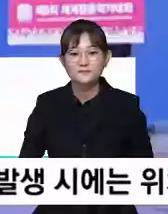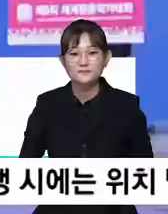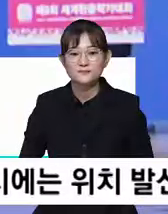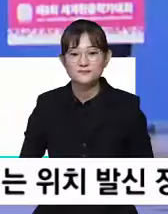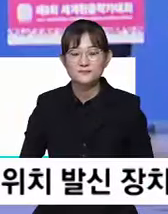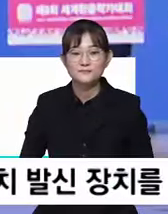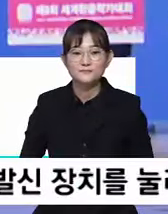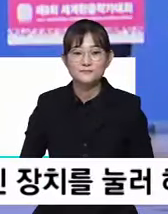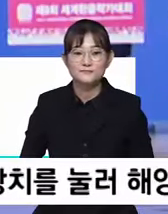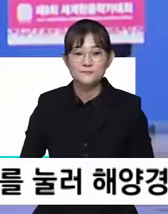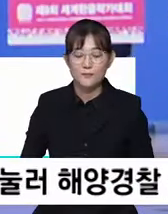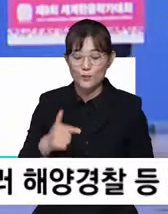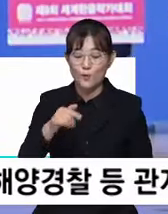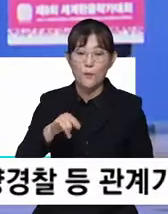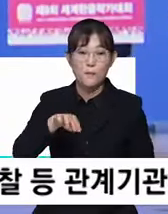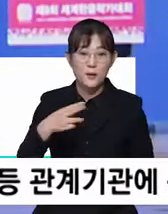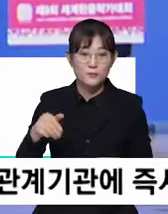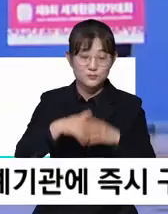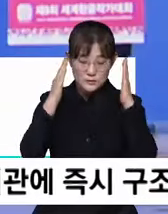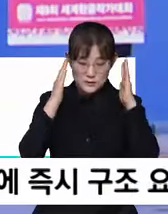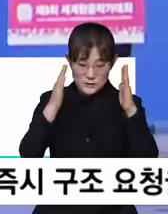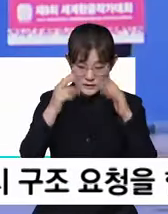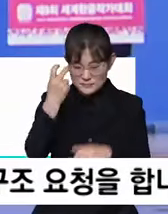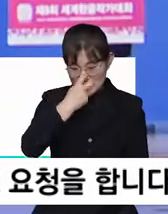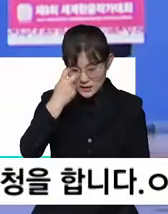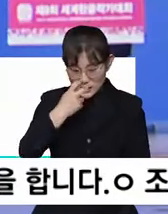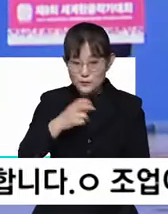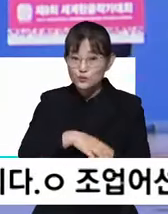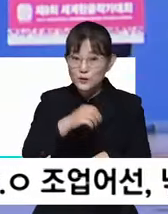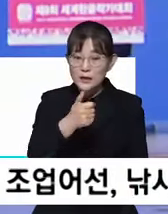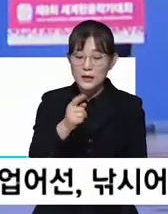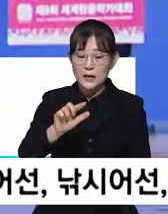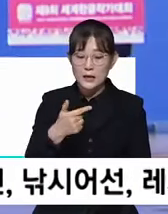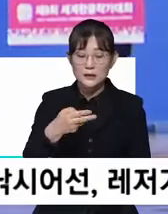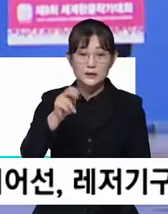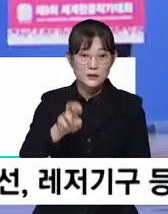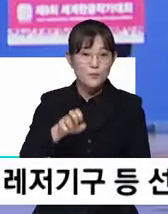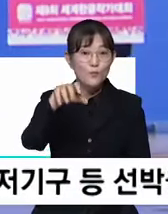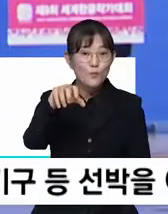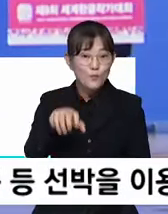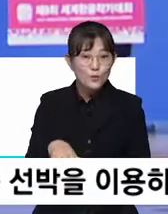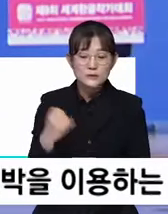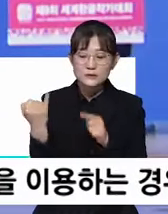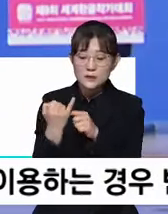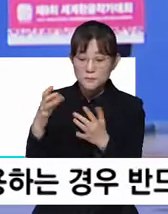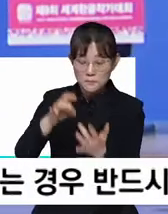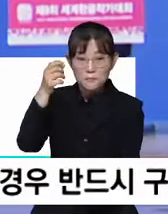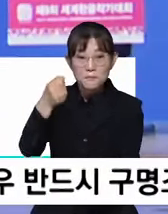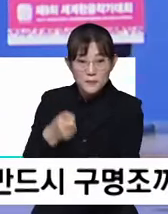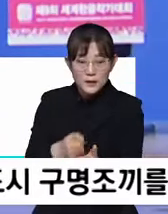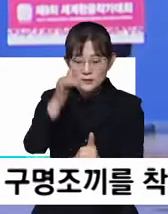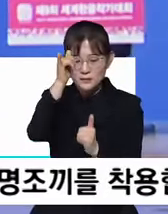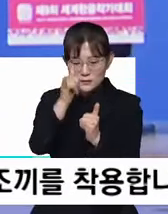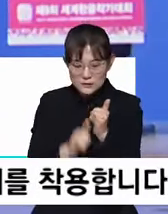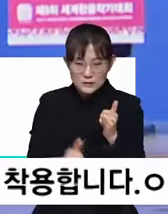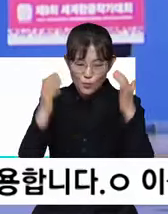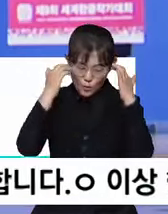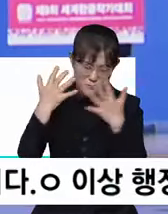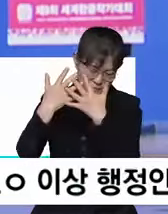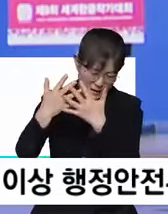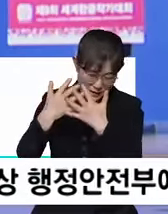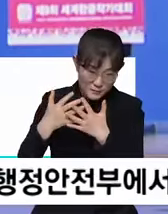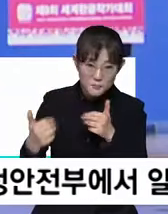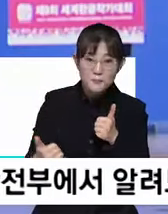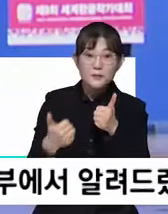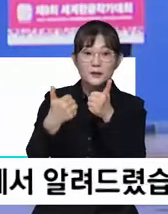대입니다 노벨문학상을 심사한 스웨덴 할리는 한강 작가를 수상자로 선정하며 역사적인 트라우마에 맞다는